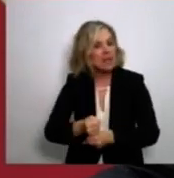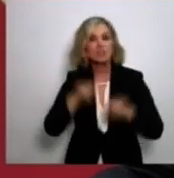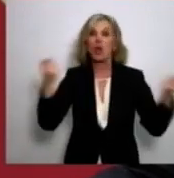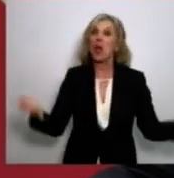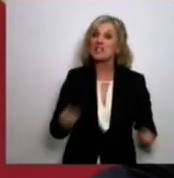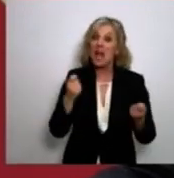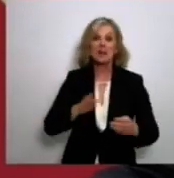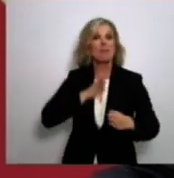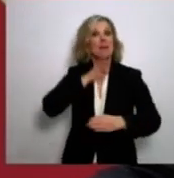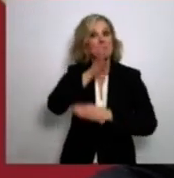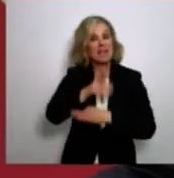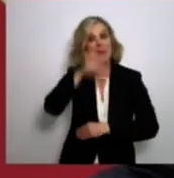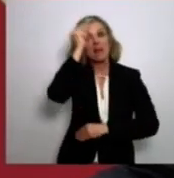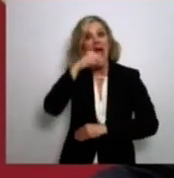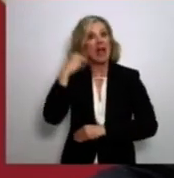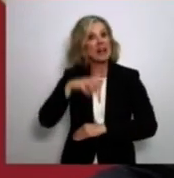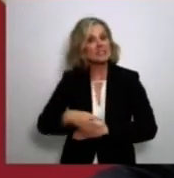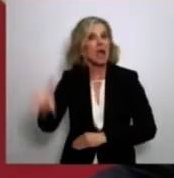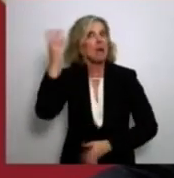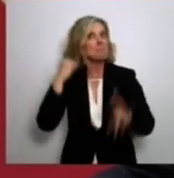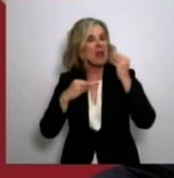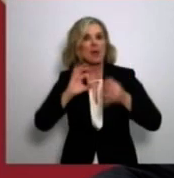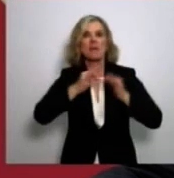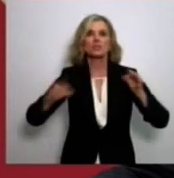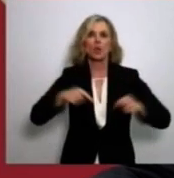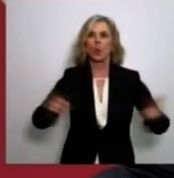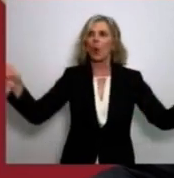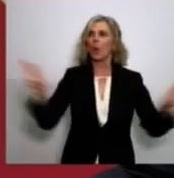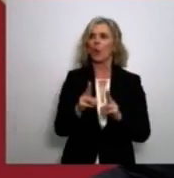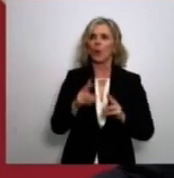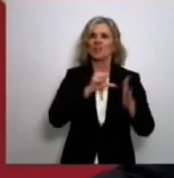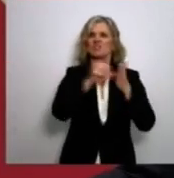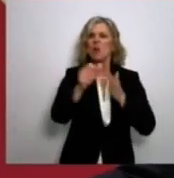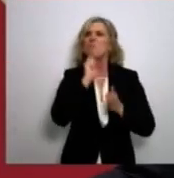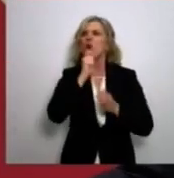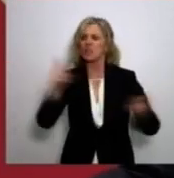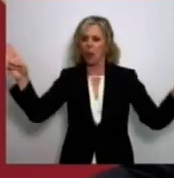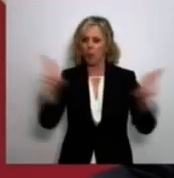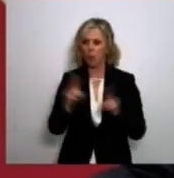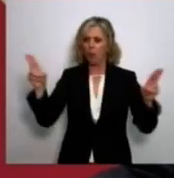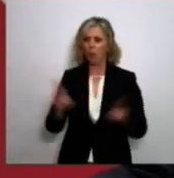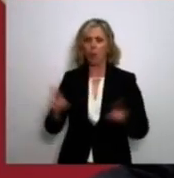εκκλησία. Μαθαίναμε ιστορία. Δεν μαθαίναμε τα περιπολιτικά ορθού.